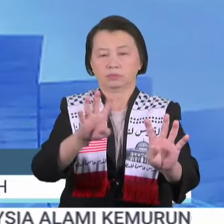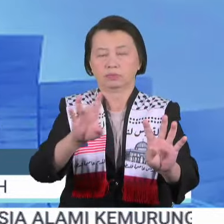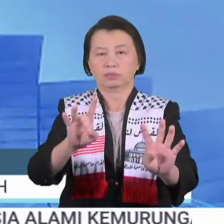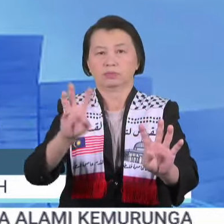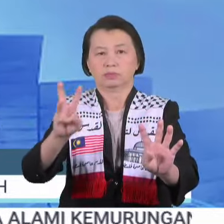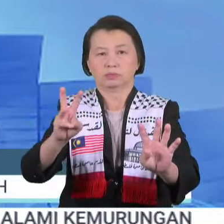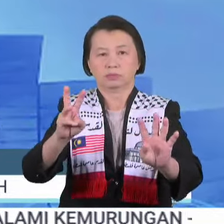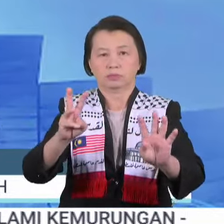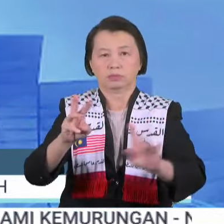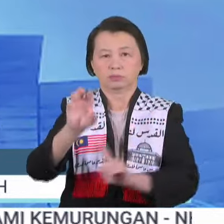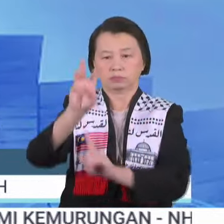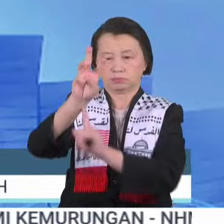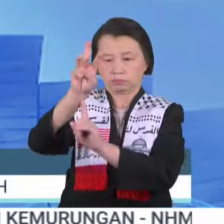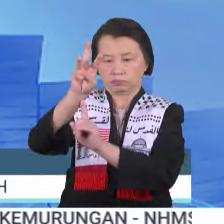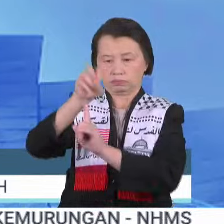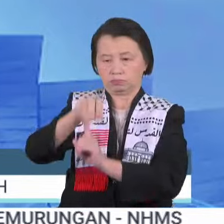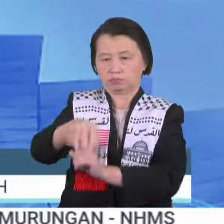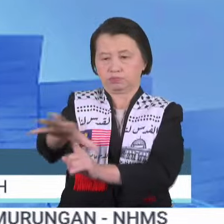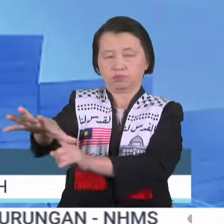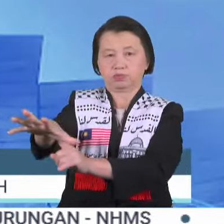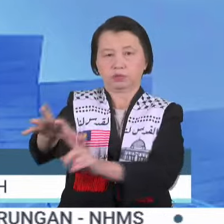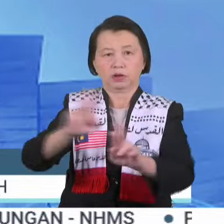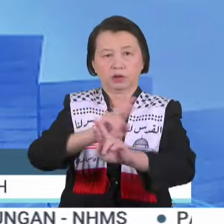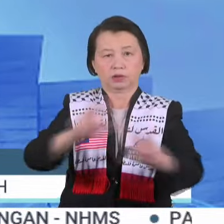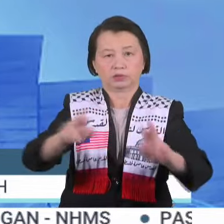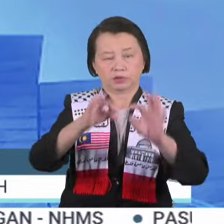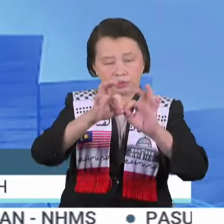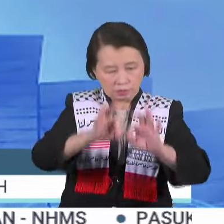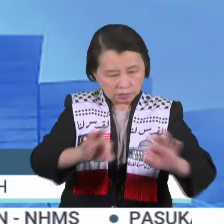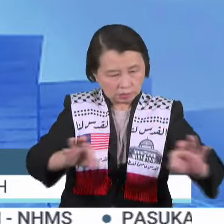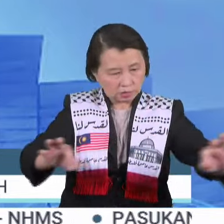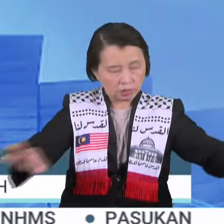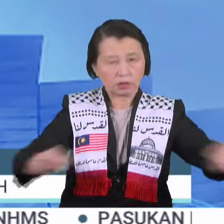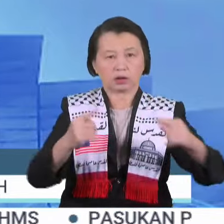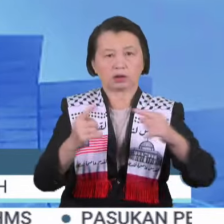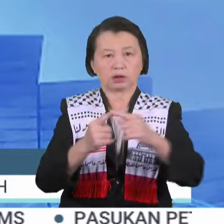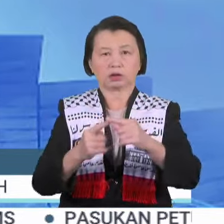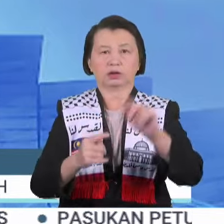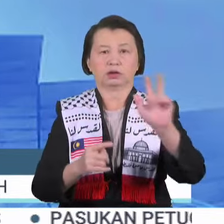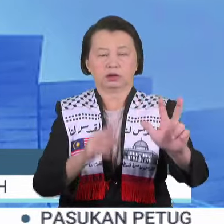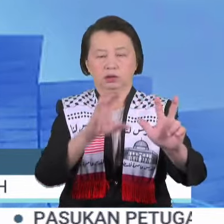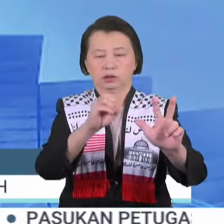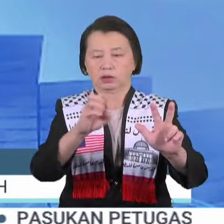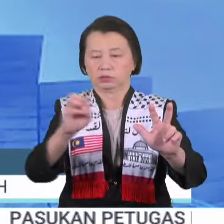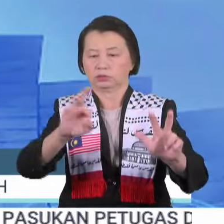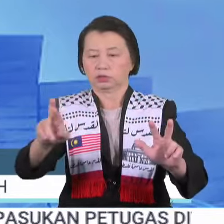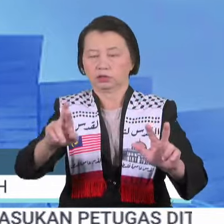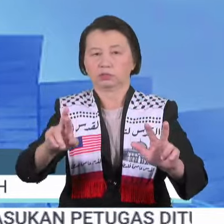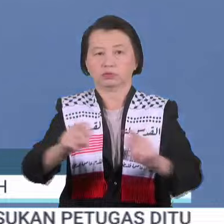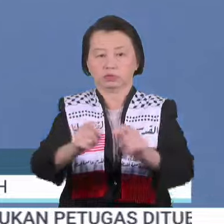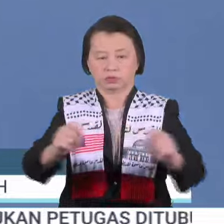4,486 stesen pemancar sedia ada dan menyediakan sambungan gentian optik ke lebih 300,000 premis.